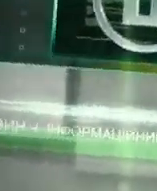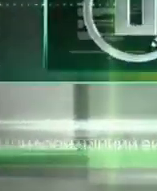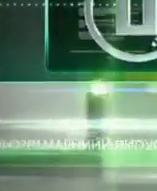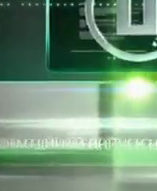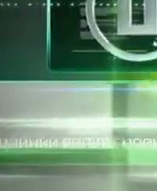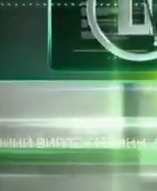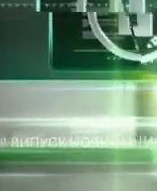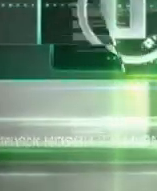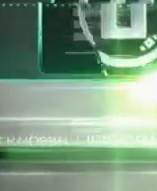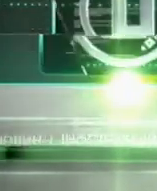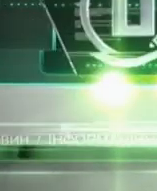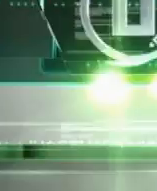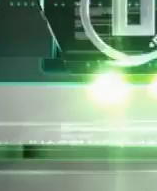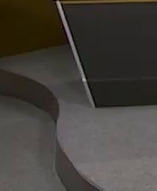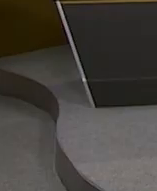Музика